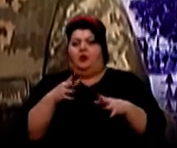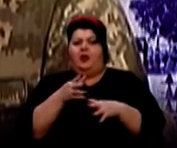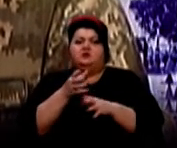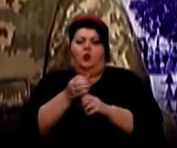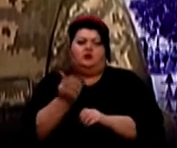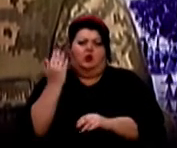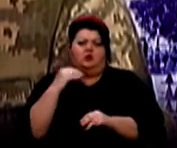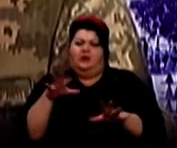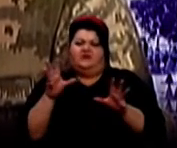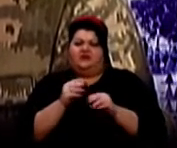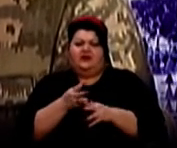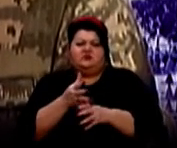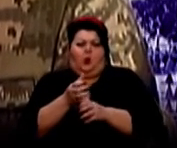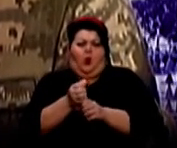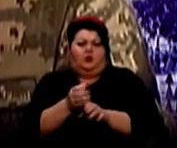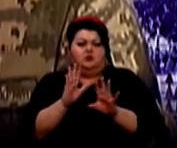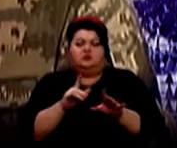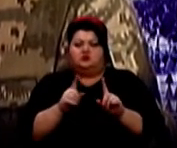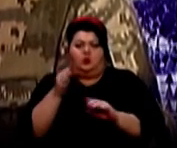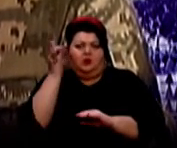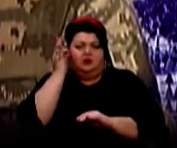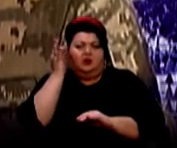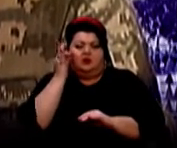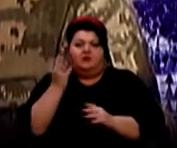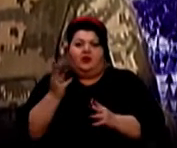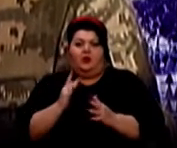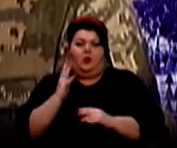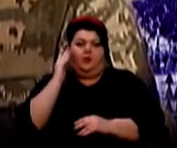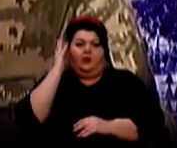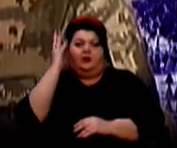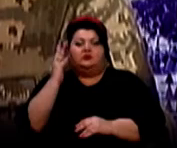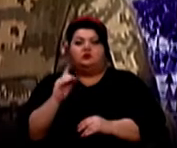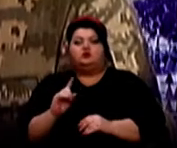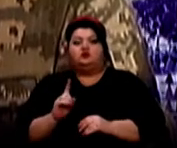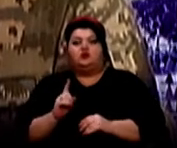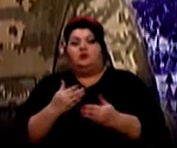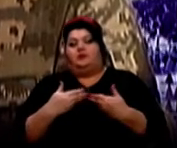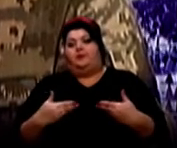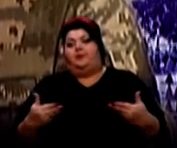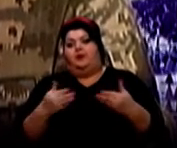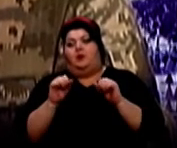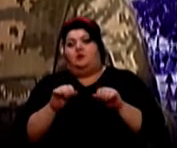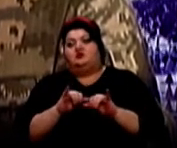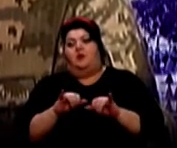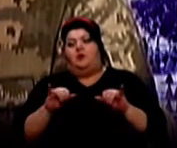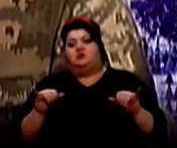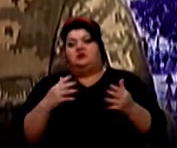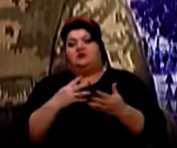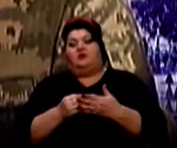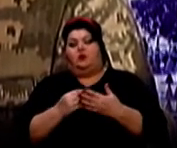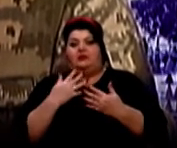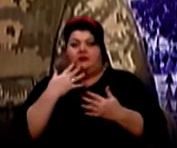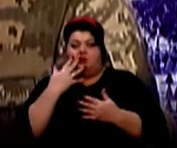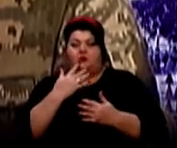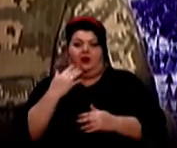скорочилося, що нагадувало на якусь мету, що ми можемо поширити свою національну